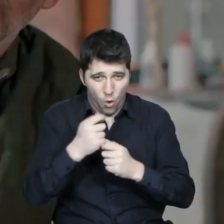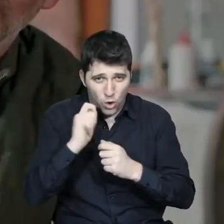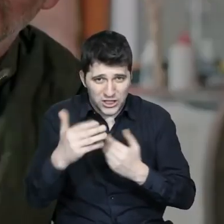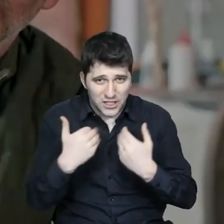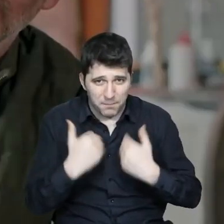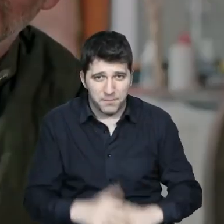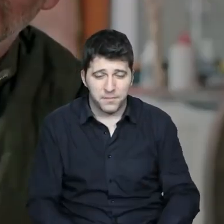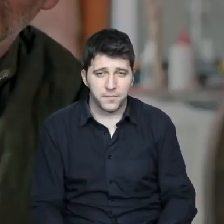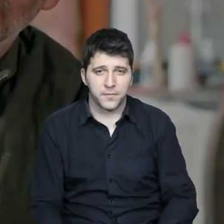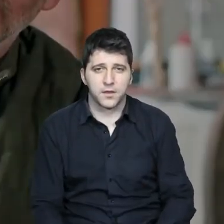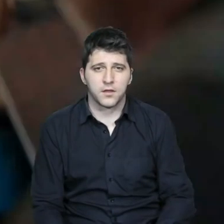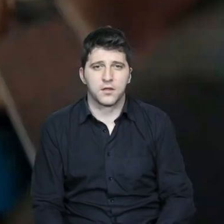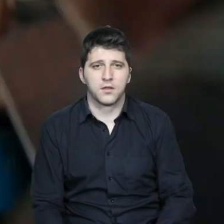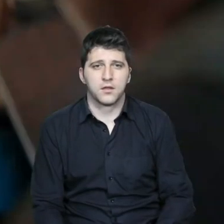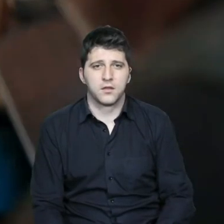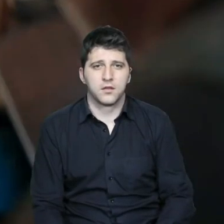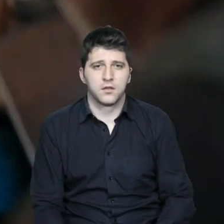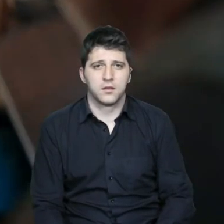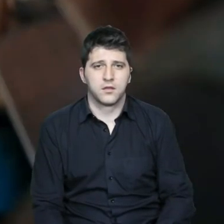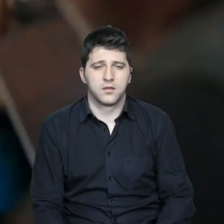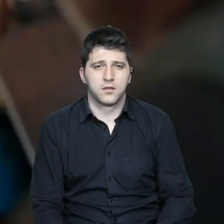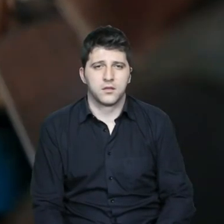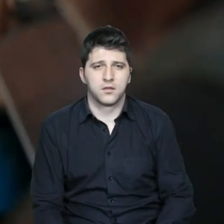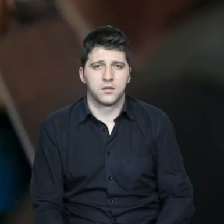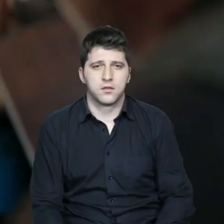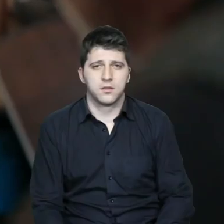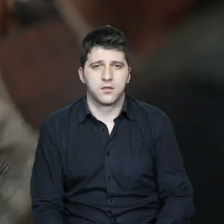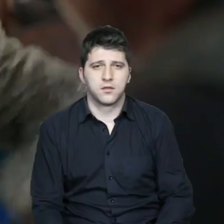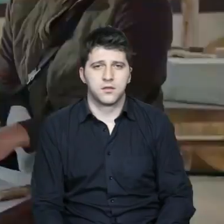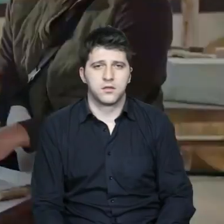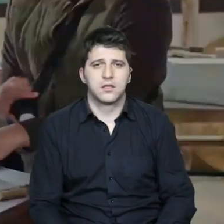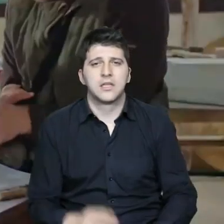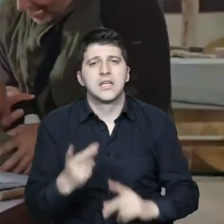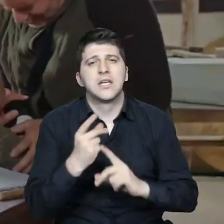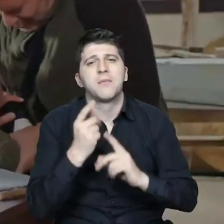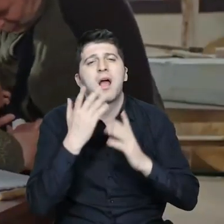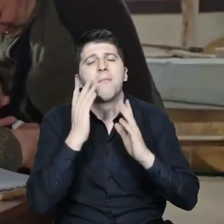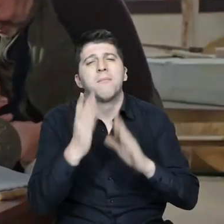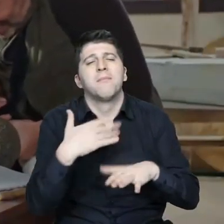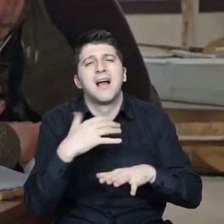ödeyeceğim? Birden ağlamaklı olup mağdur hale büründü. La İbrahim oğlum.